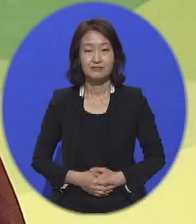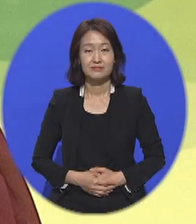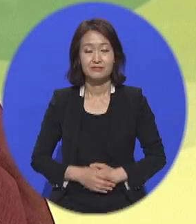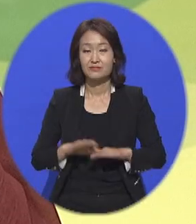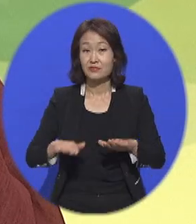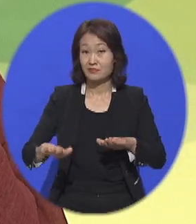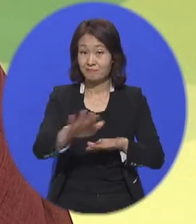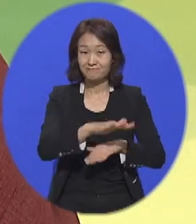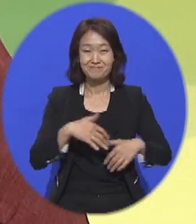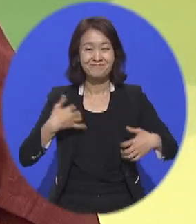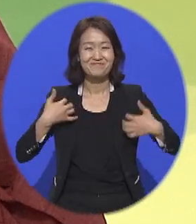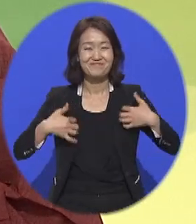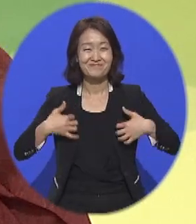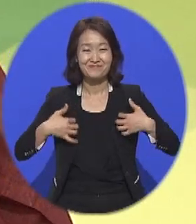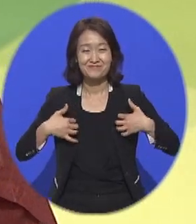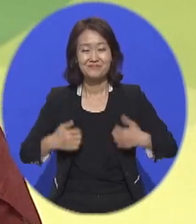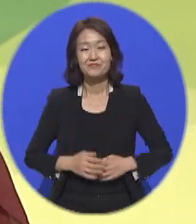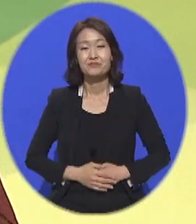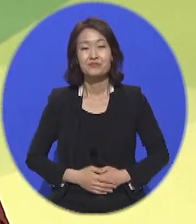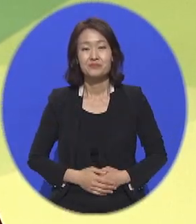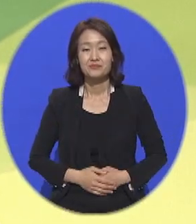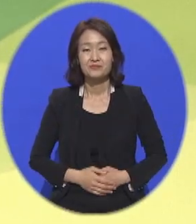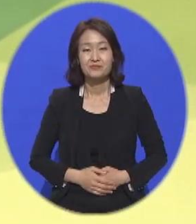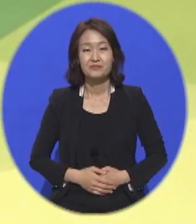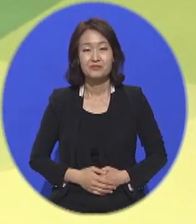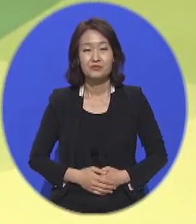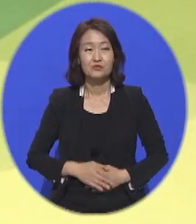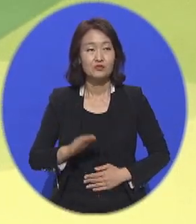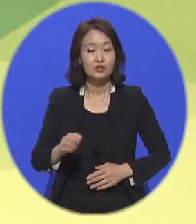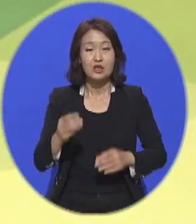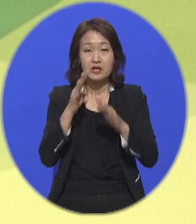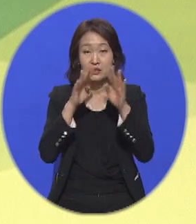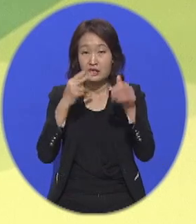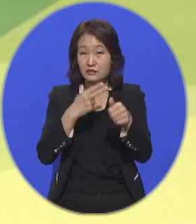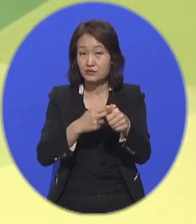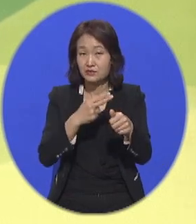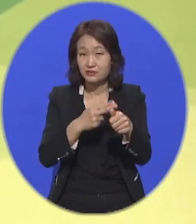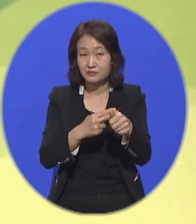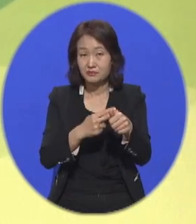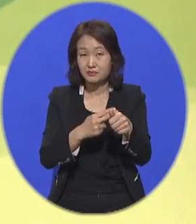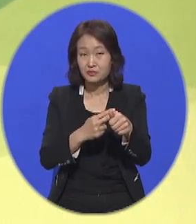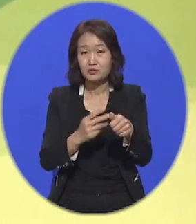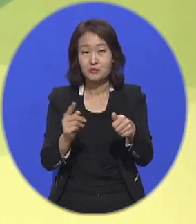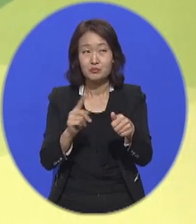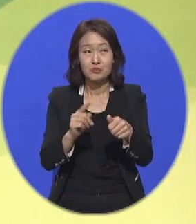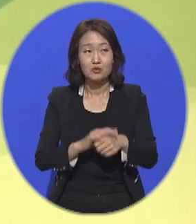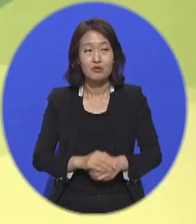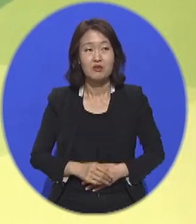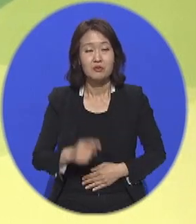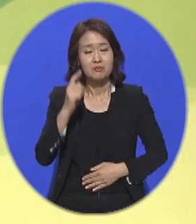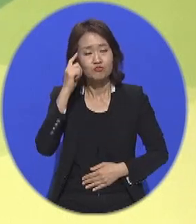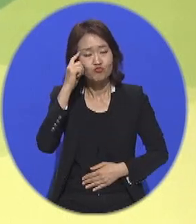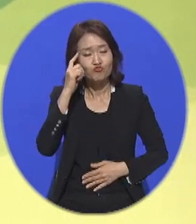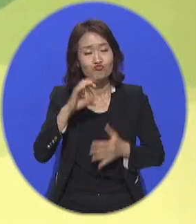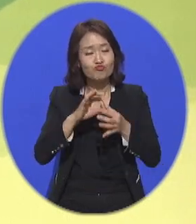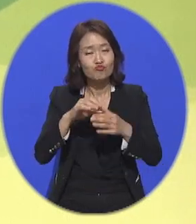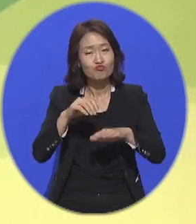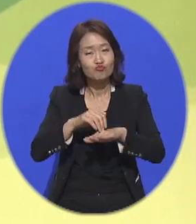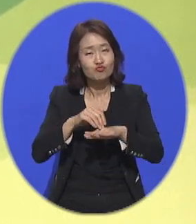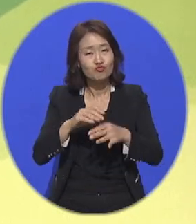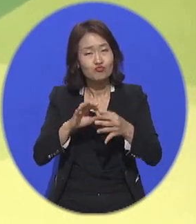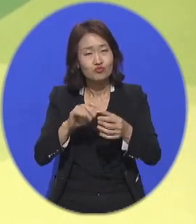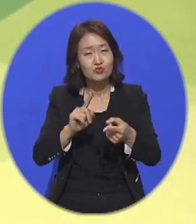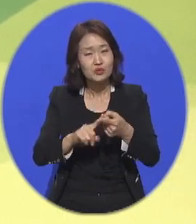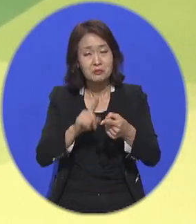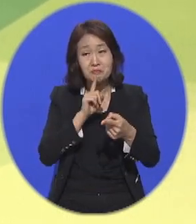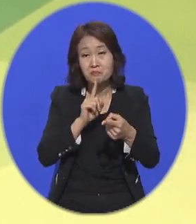예, 여러분들 반갑습니다. 이제 우리 교수님께서 둠모 수행을 이제 말씀하셔 가지고 제가